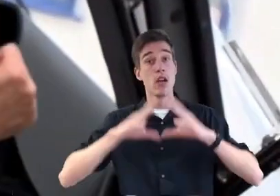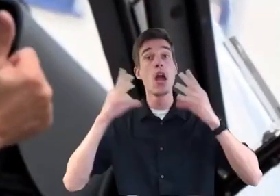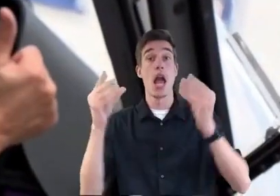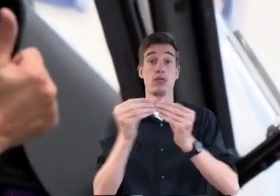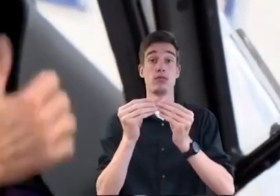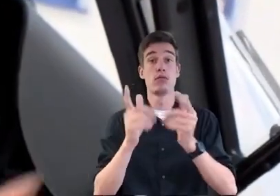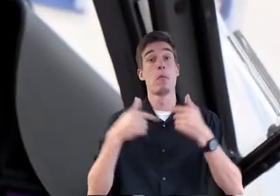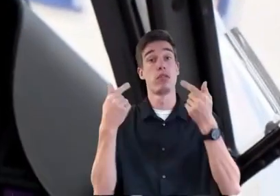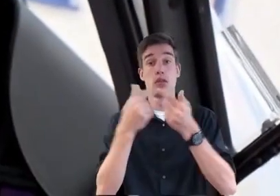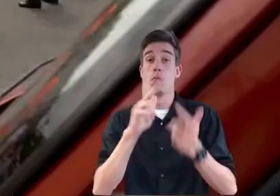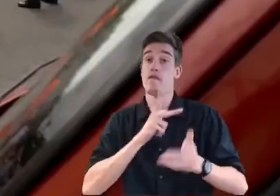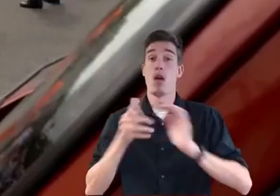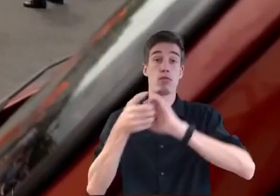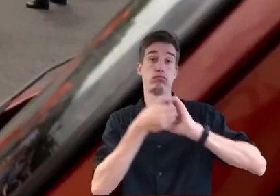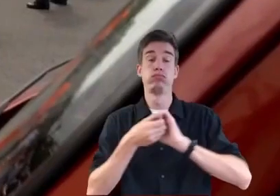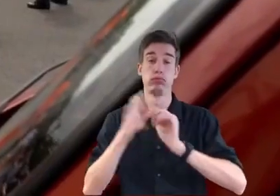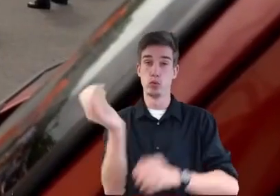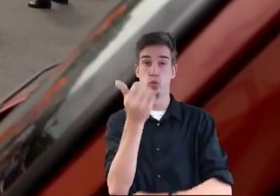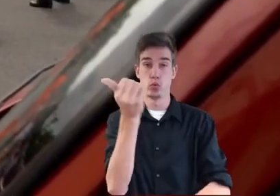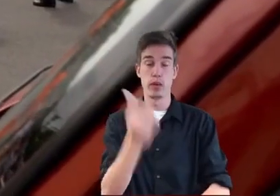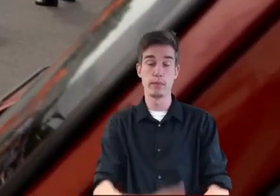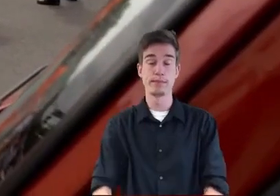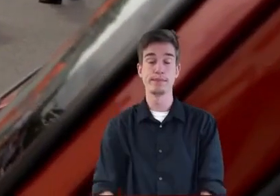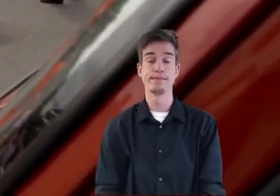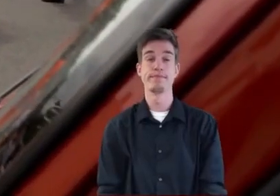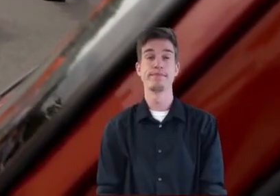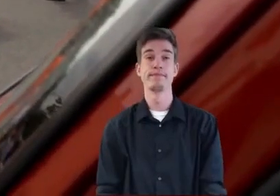tolle Teamleistung.